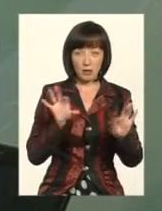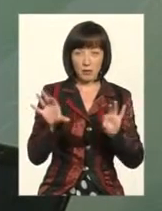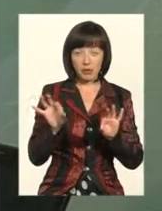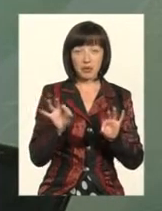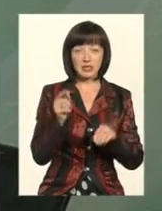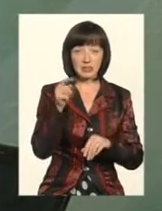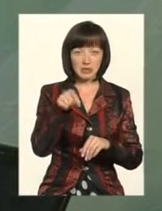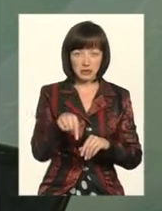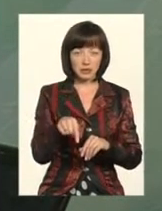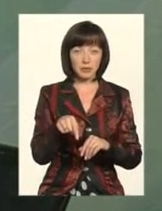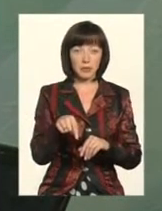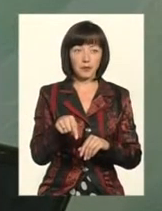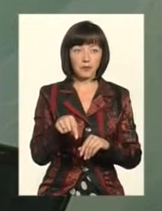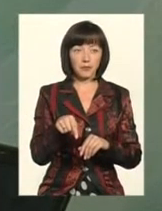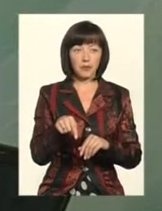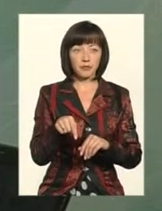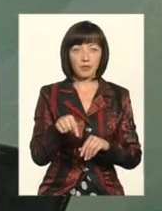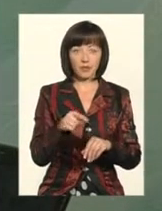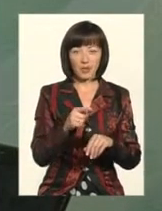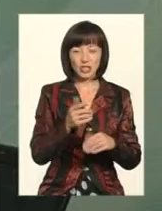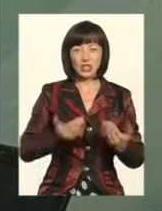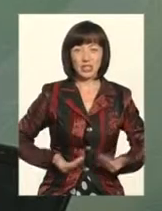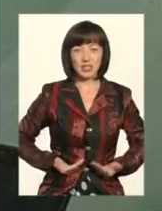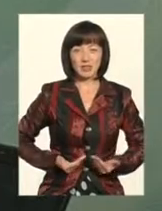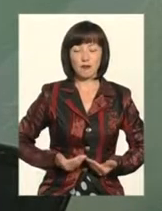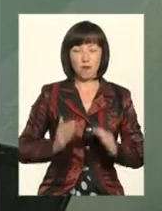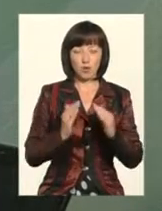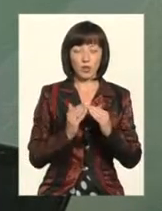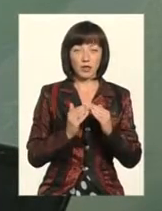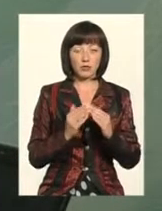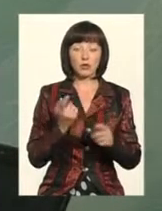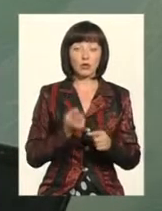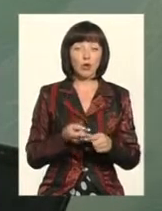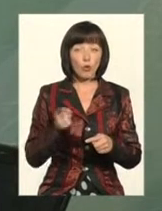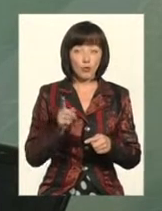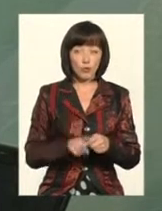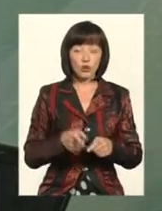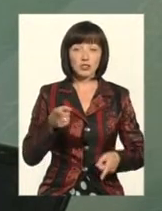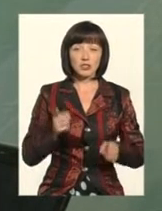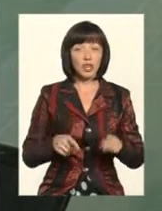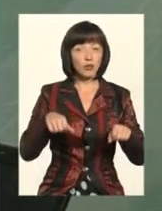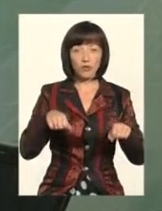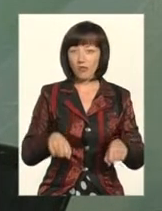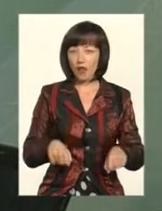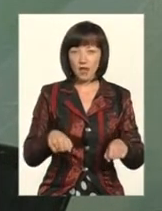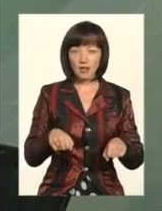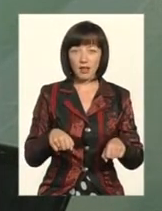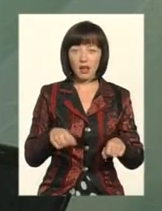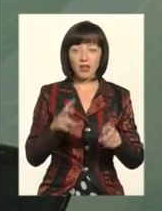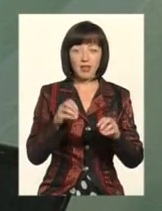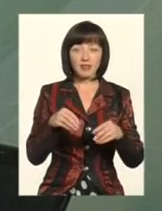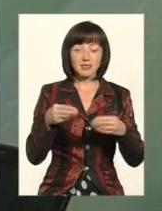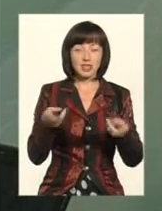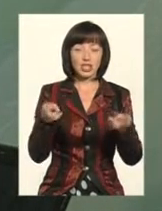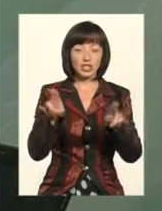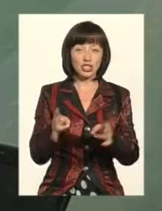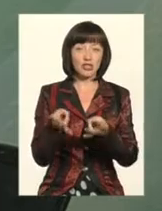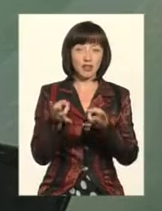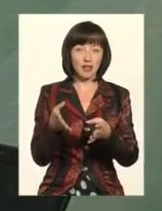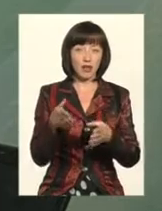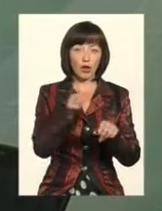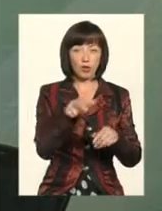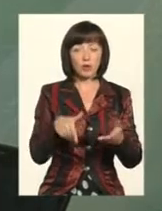будемо казати, багатоповерхового будинку, об'єднання. Тому, звичайно, влада не залишила той будинок людина без